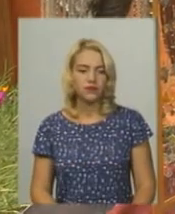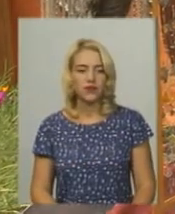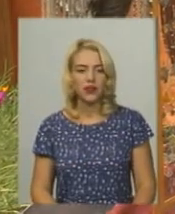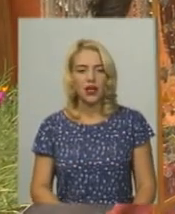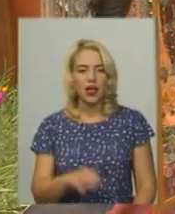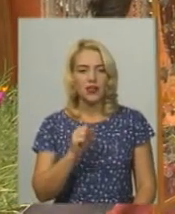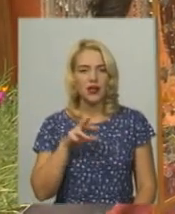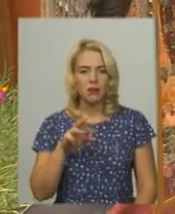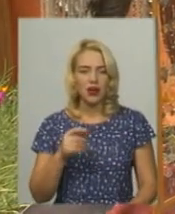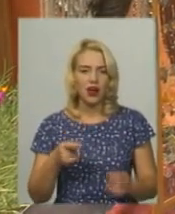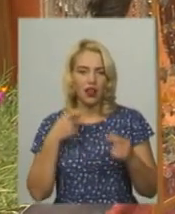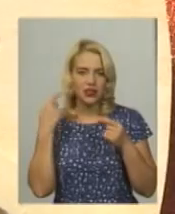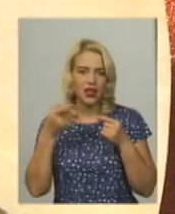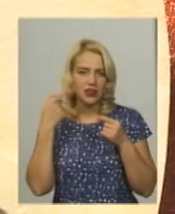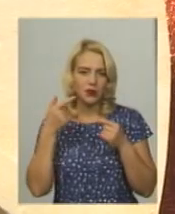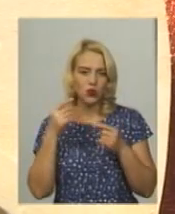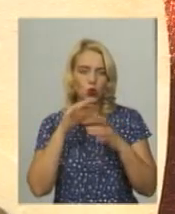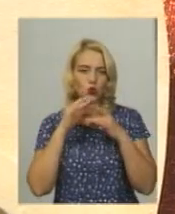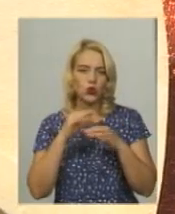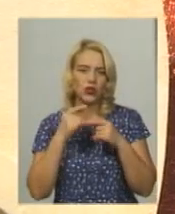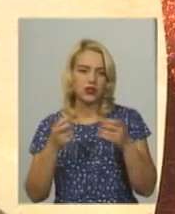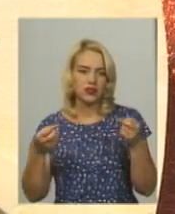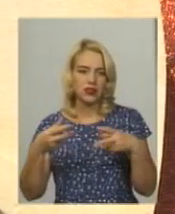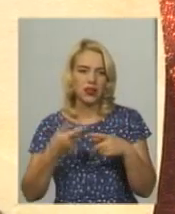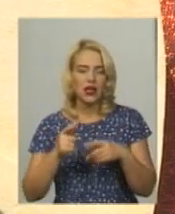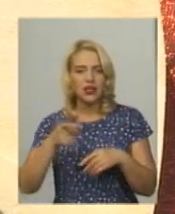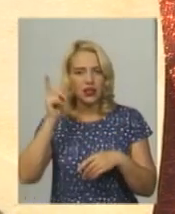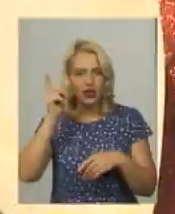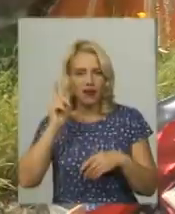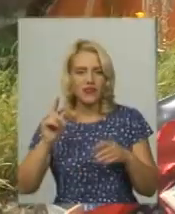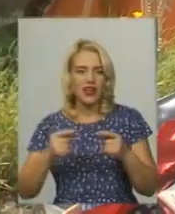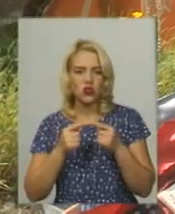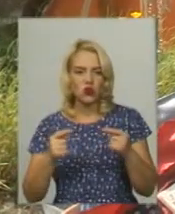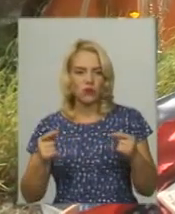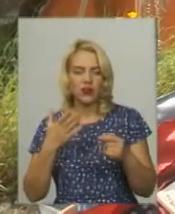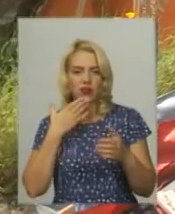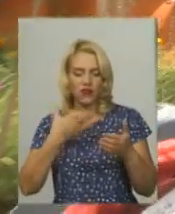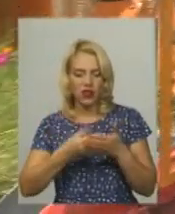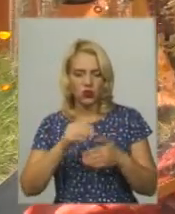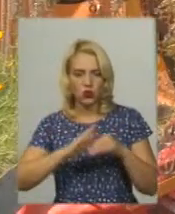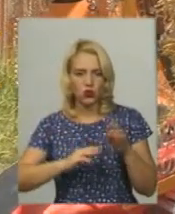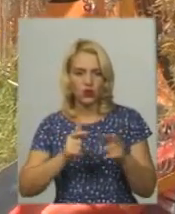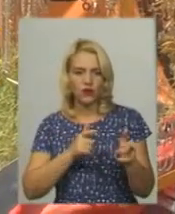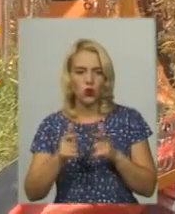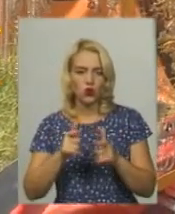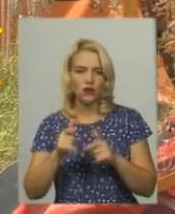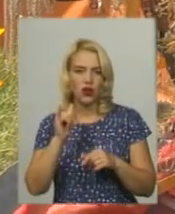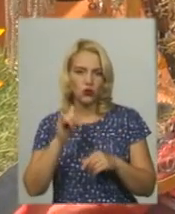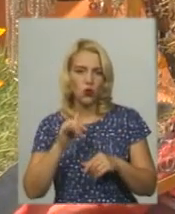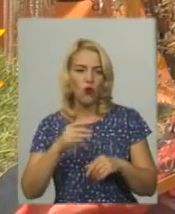Андрій Михайлик грає на дримбі та дуді – давніх народних інструментах, які він разом із кумом власноруч виготовляють у Львові.